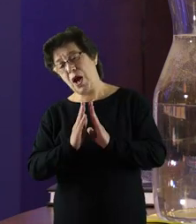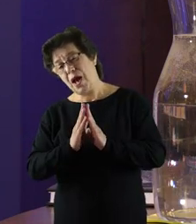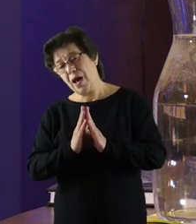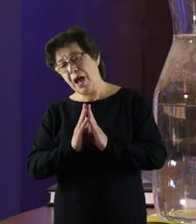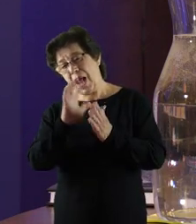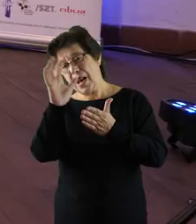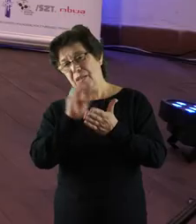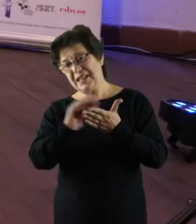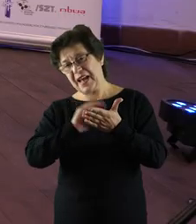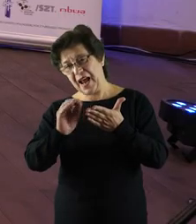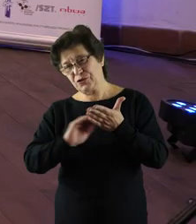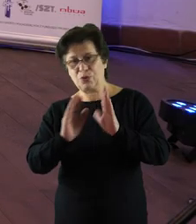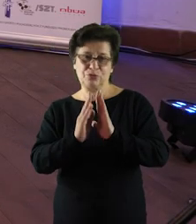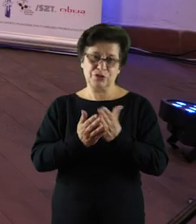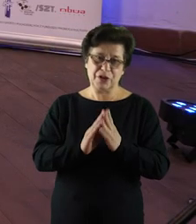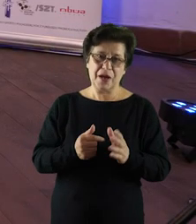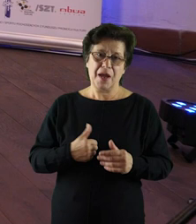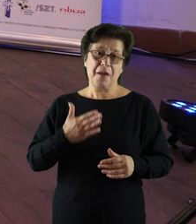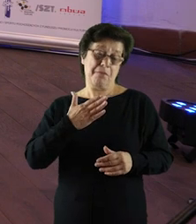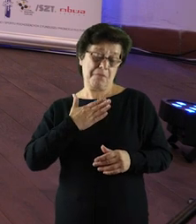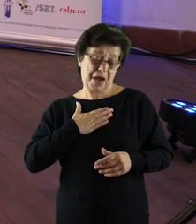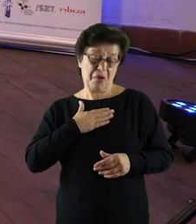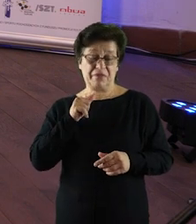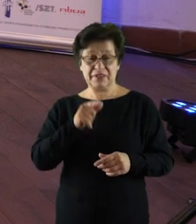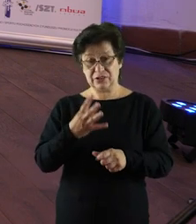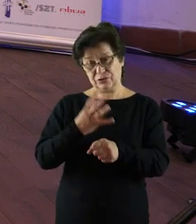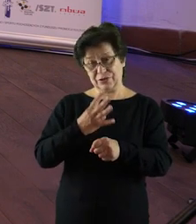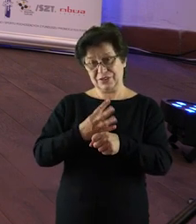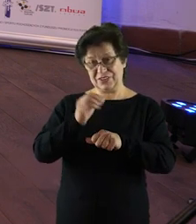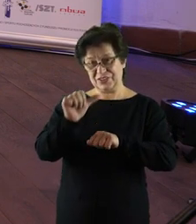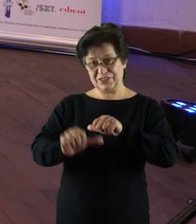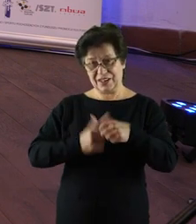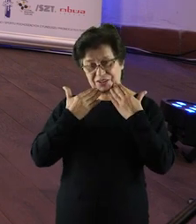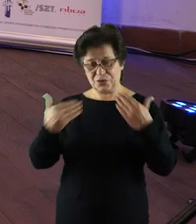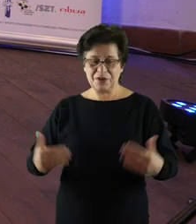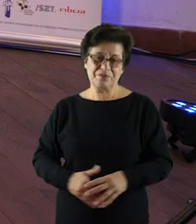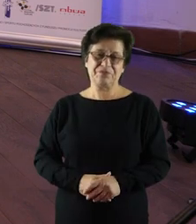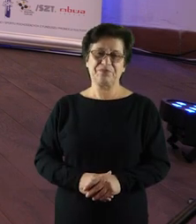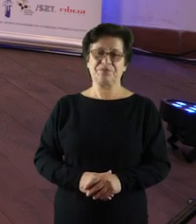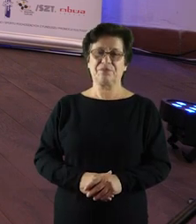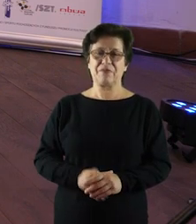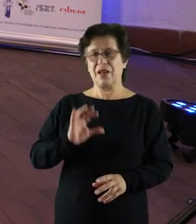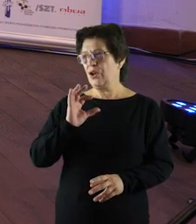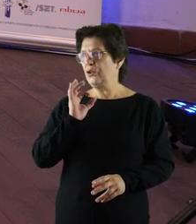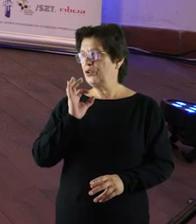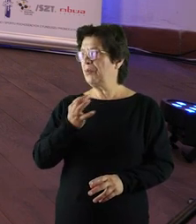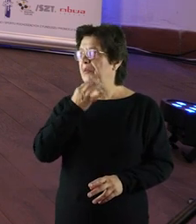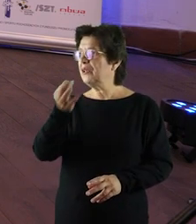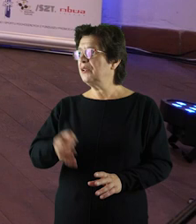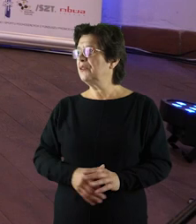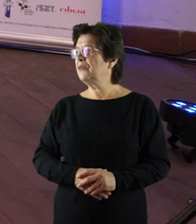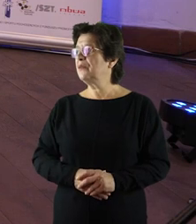zdolną szansonistką. Miałam wtedy 40 lat. Dziękuję. Świetne pytanie. I bardzo